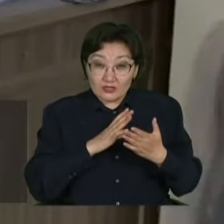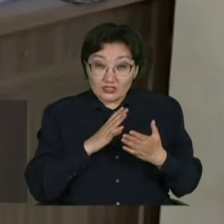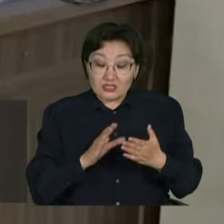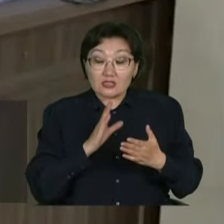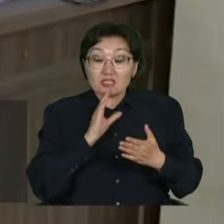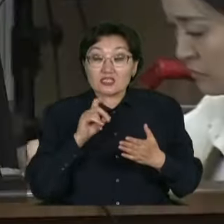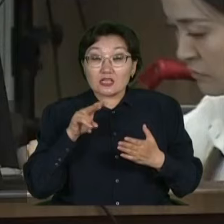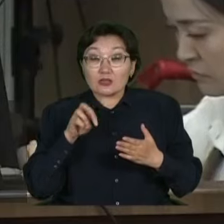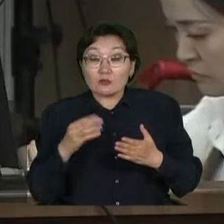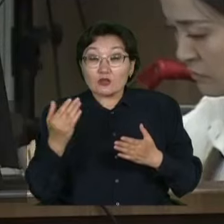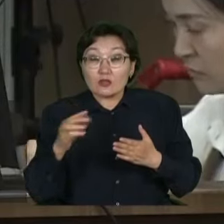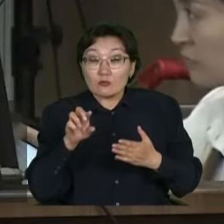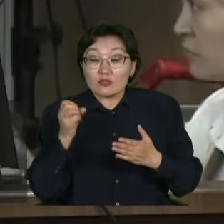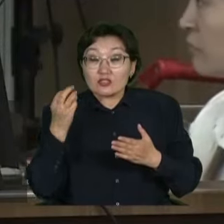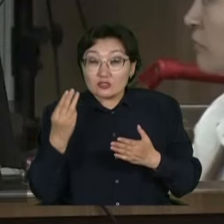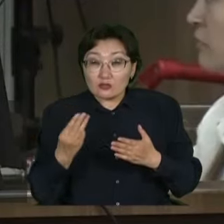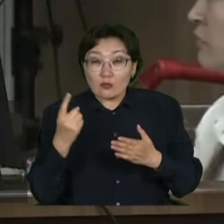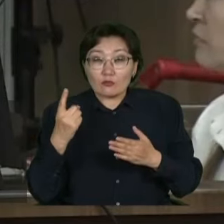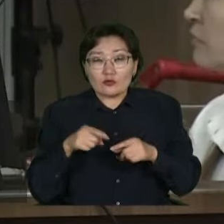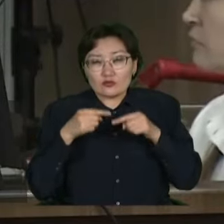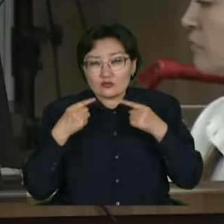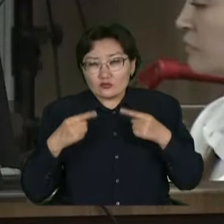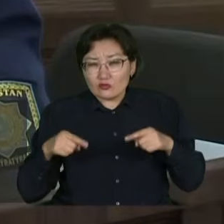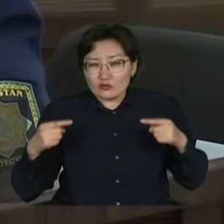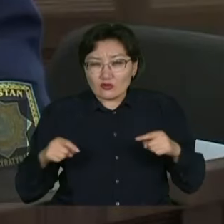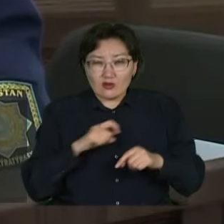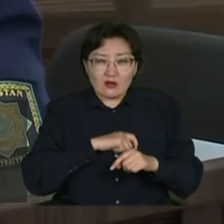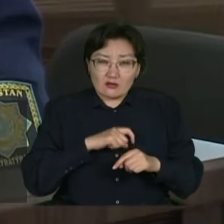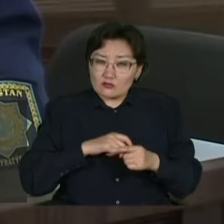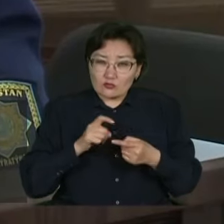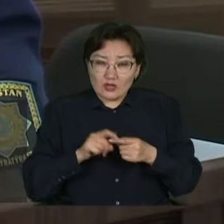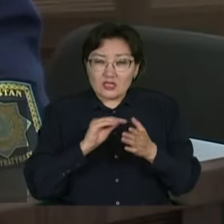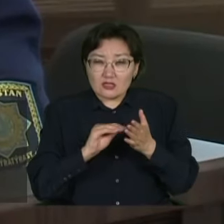Салтанат Дүкенова оған Бишімбаевтың бір түрлі қылықтары туралы жазыпты.